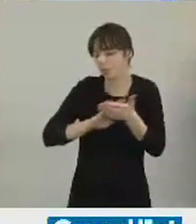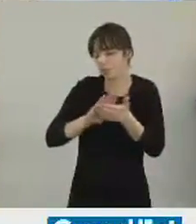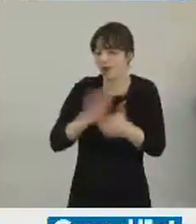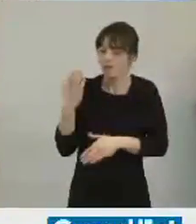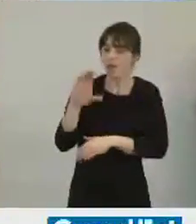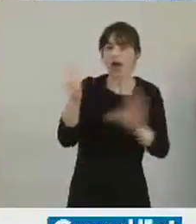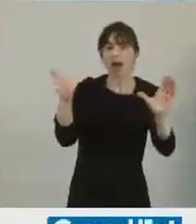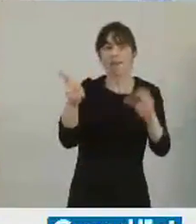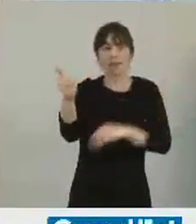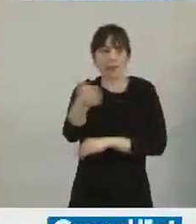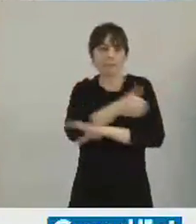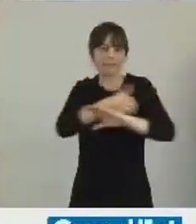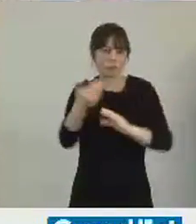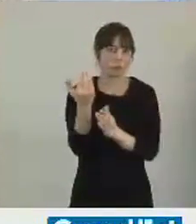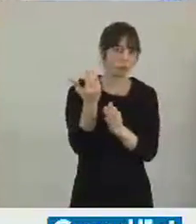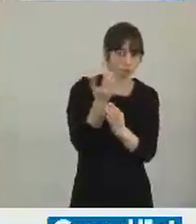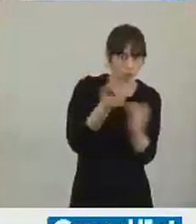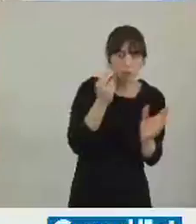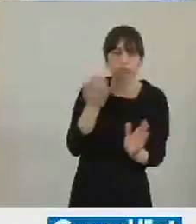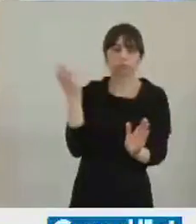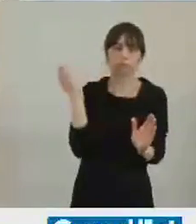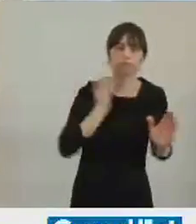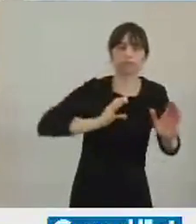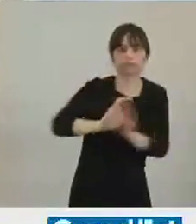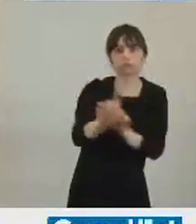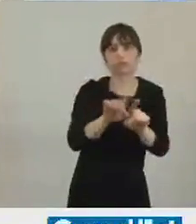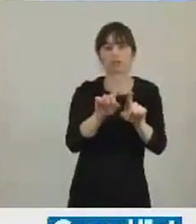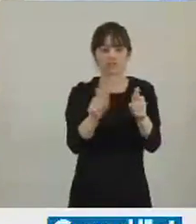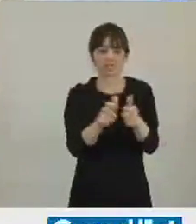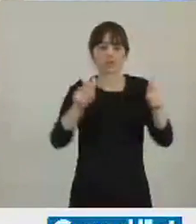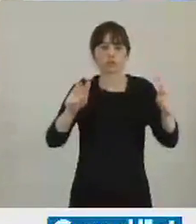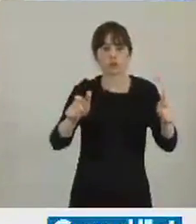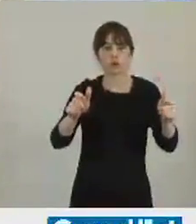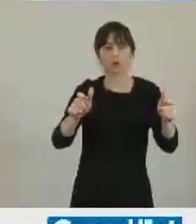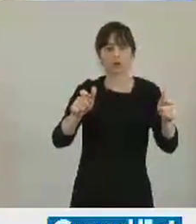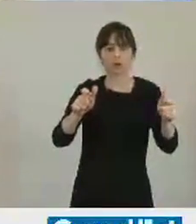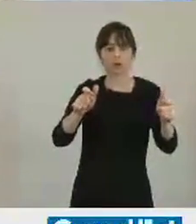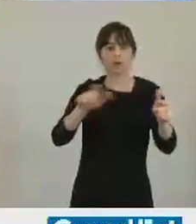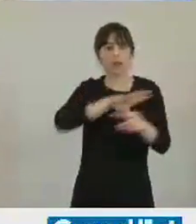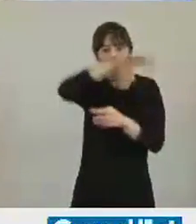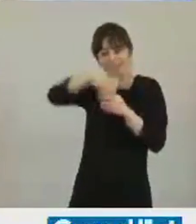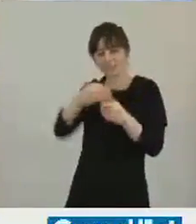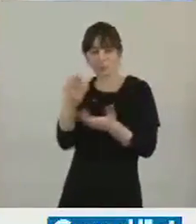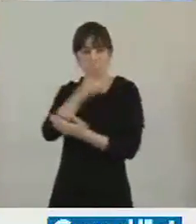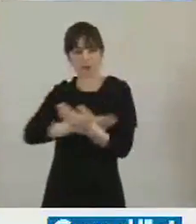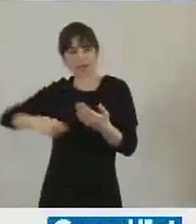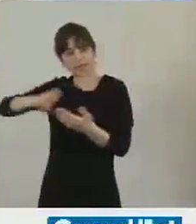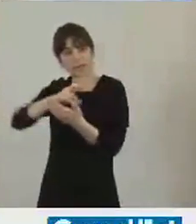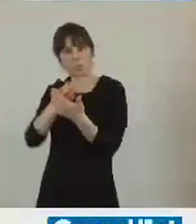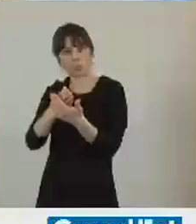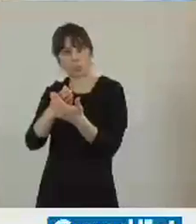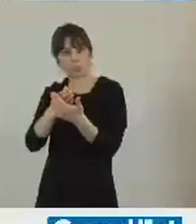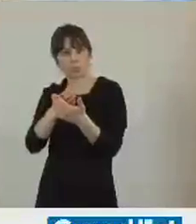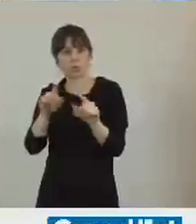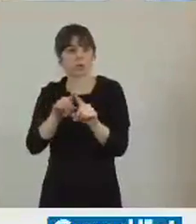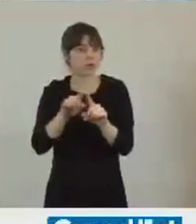1 million d'euros, mais également la gestion des structures propriété de la région, la décentralisation des